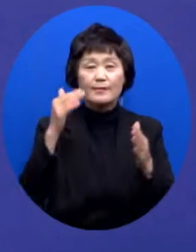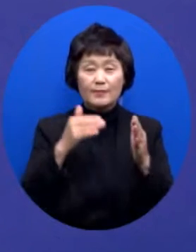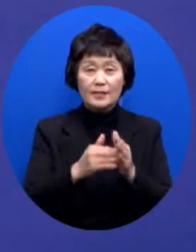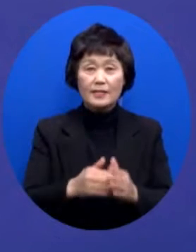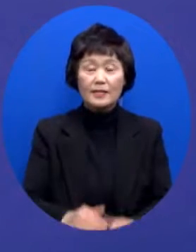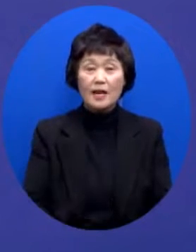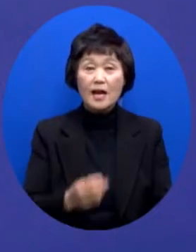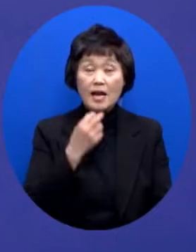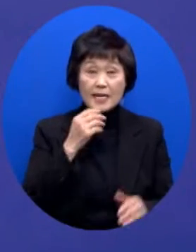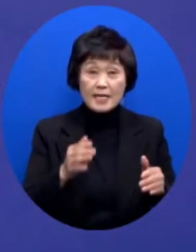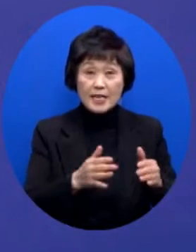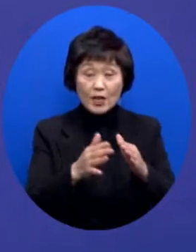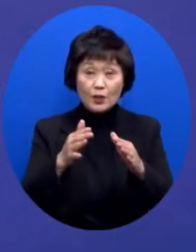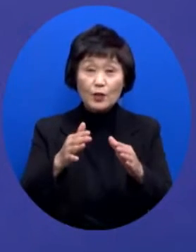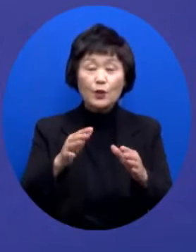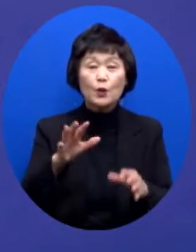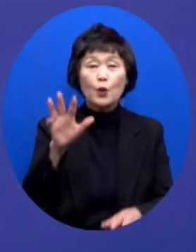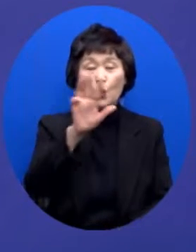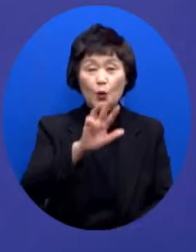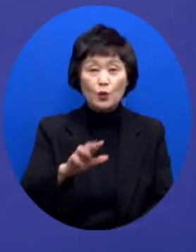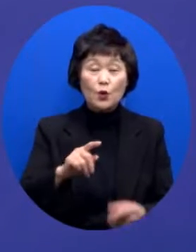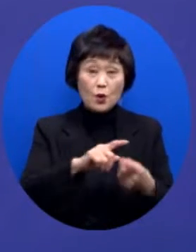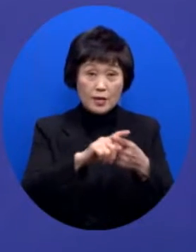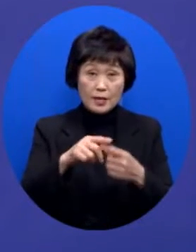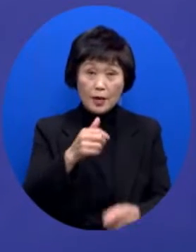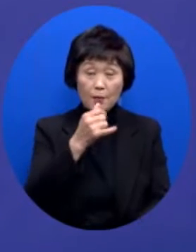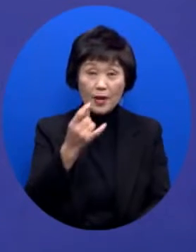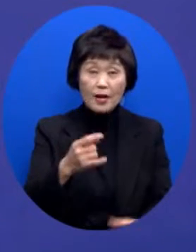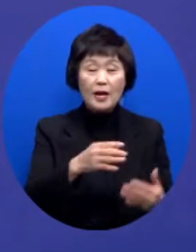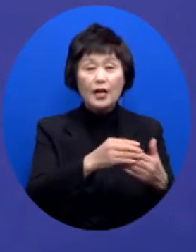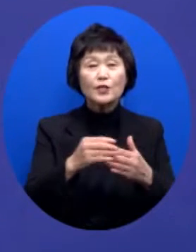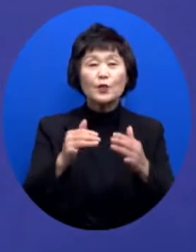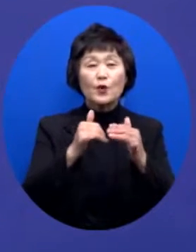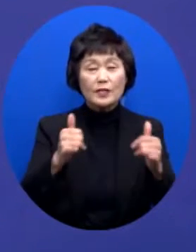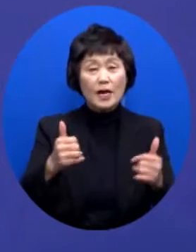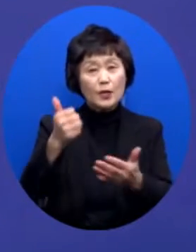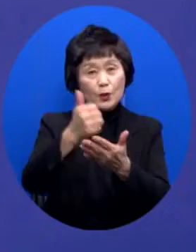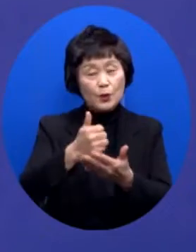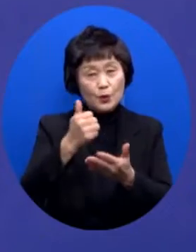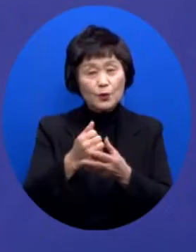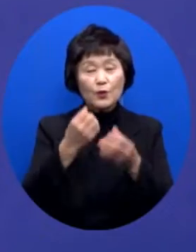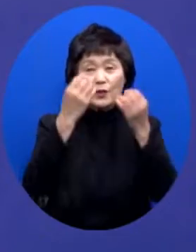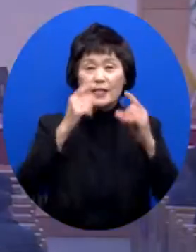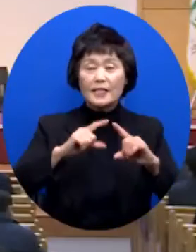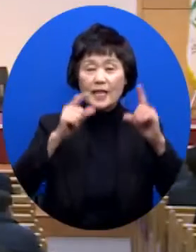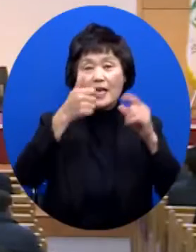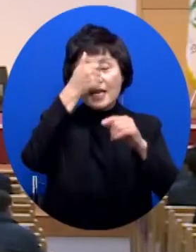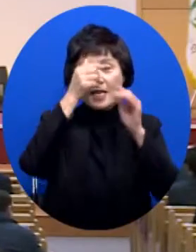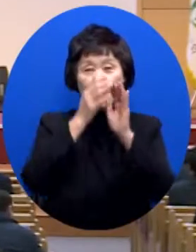경기도 기독교 총연합회 가 경기도 지도자 초청 신년 기도회를 가졌습니다